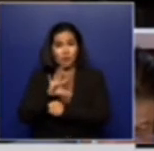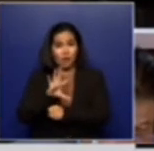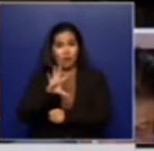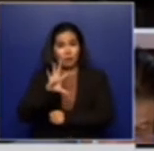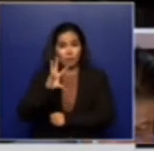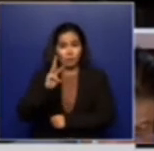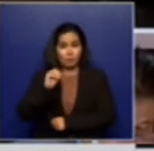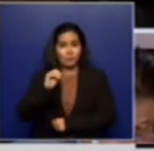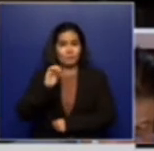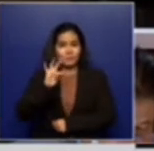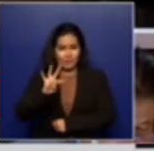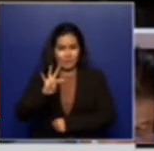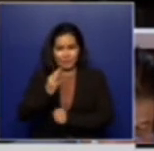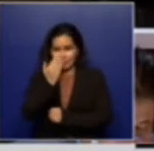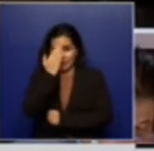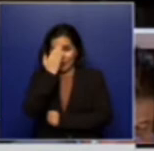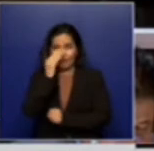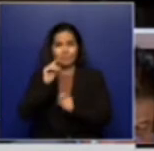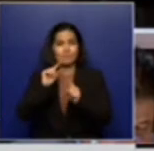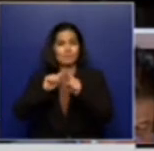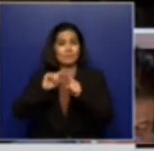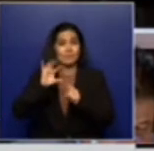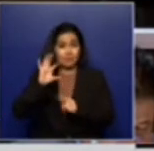24หน้าที่ 9